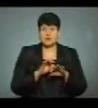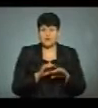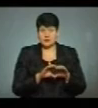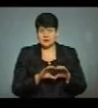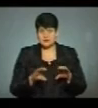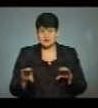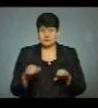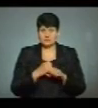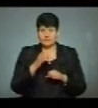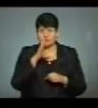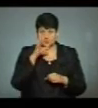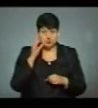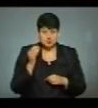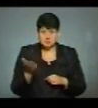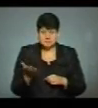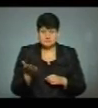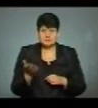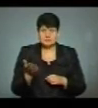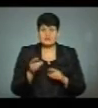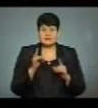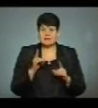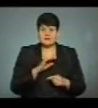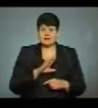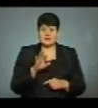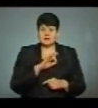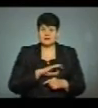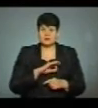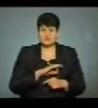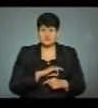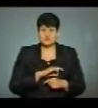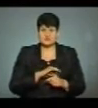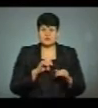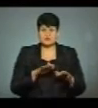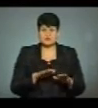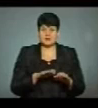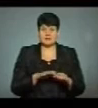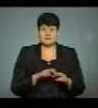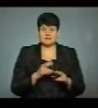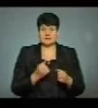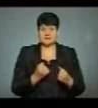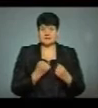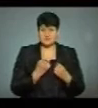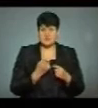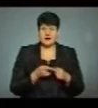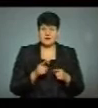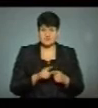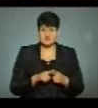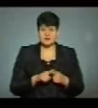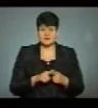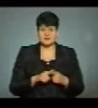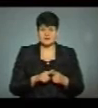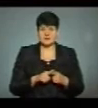тим більше в нічний час, навіть не застосувавши засоби безпеки, а це мали би,